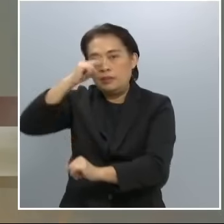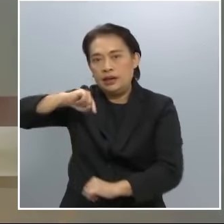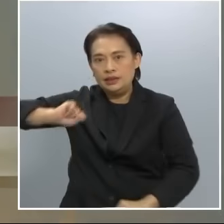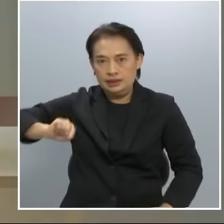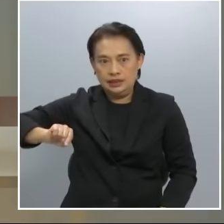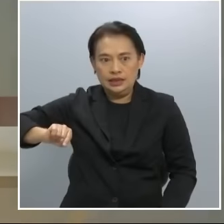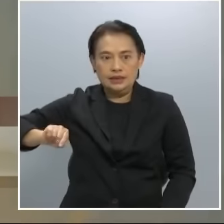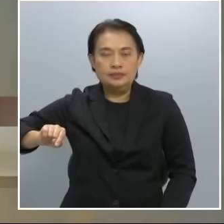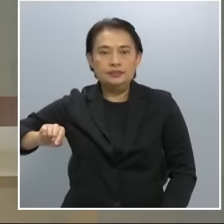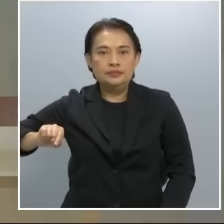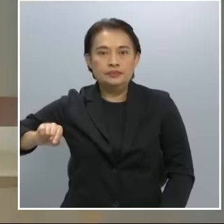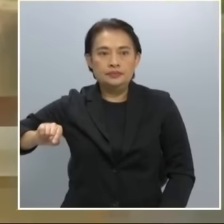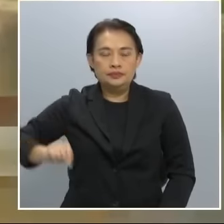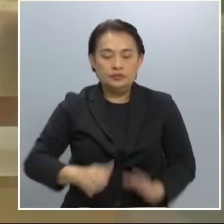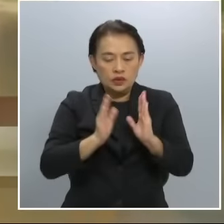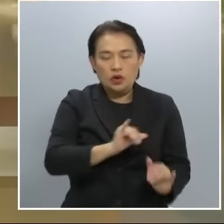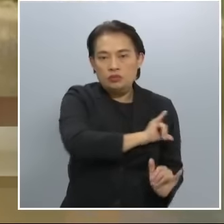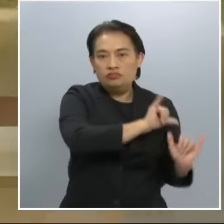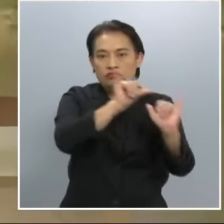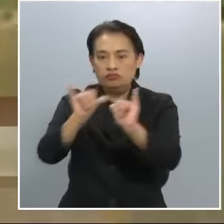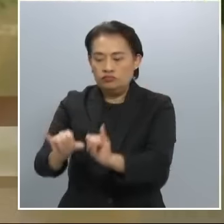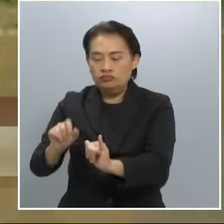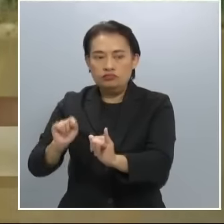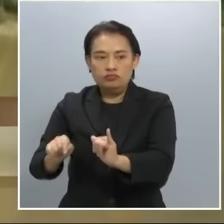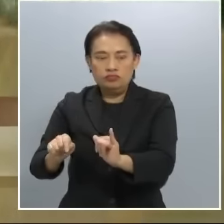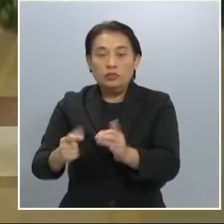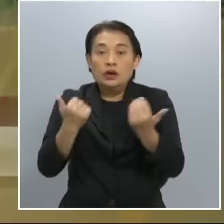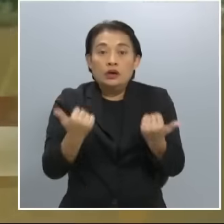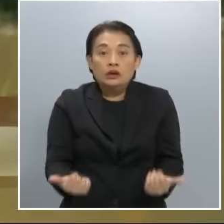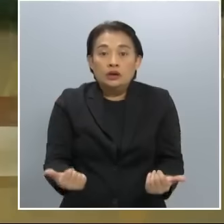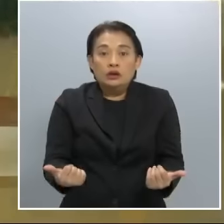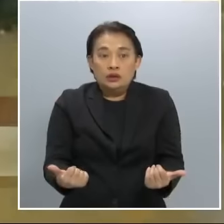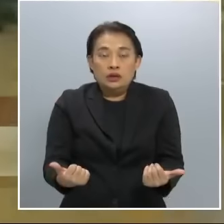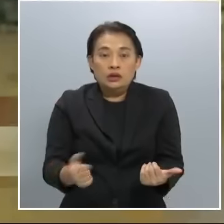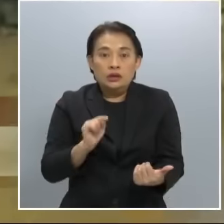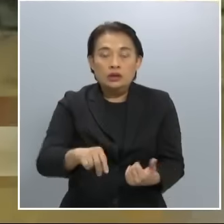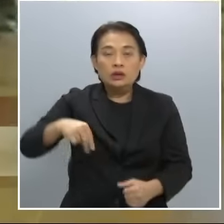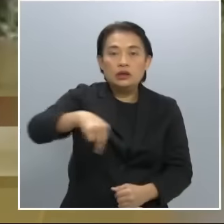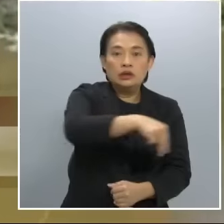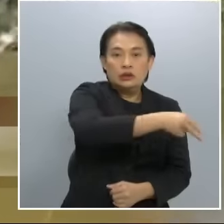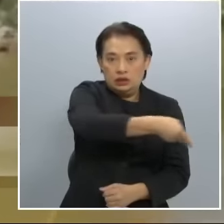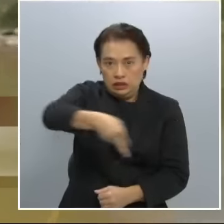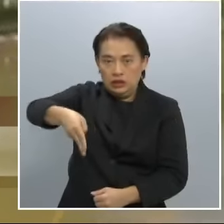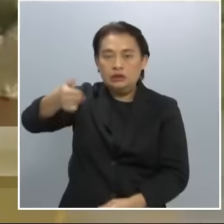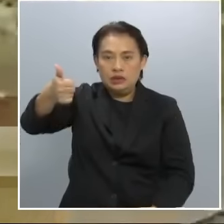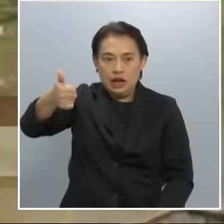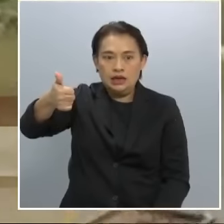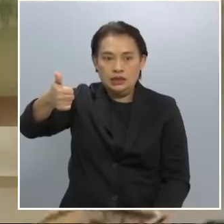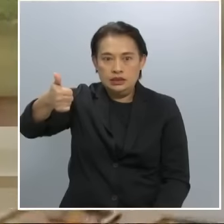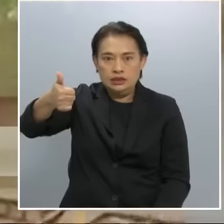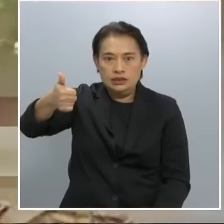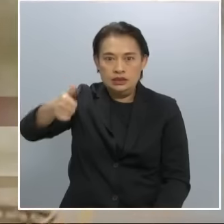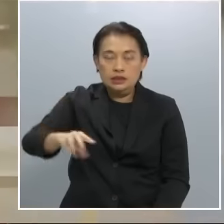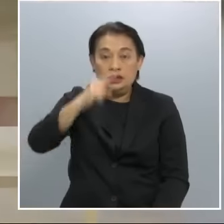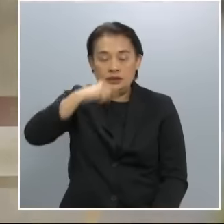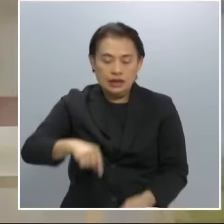ทยจำนวนหนึ่งคือช่วงนี้เนี่ยสามารถที่จะเดินข้ามมาได้นะครับท่านผู้ชมฮะแล้ว